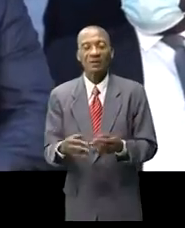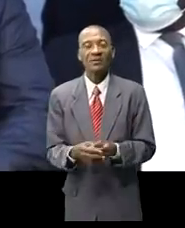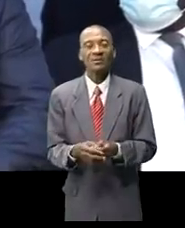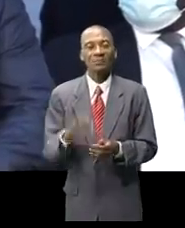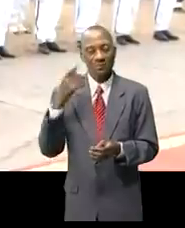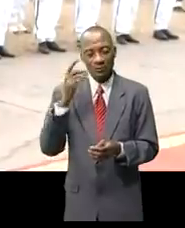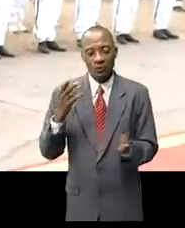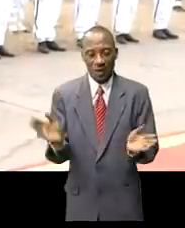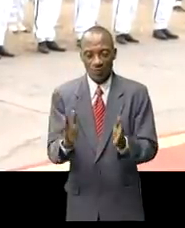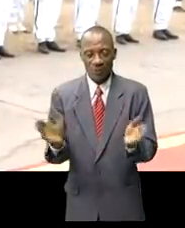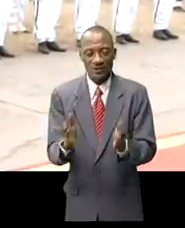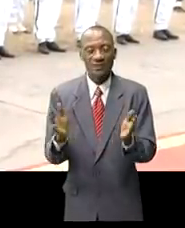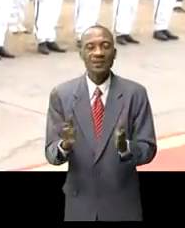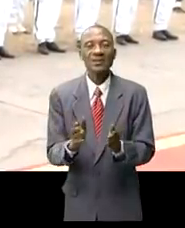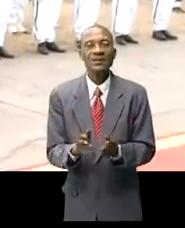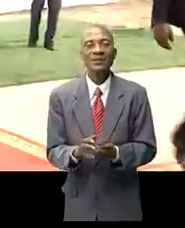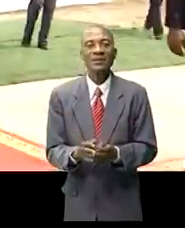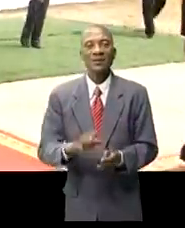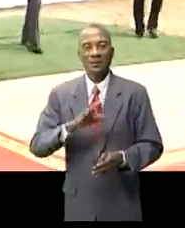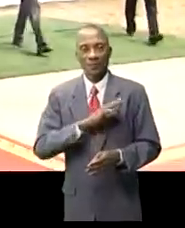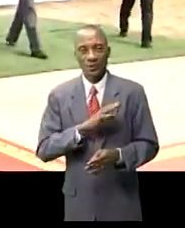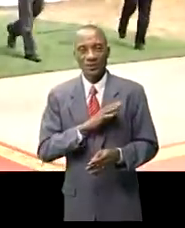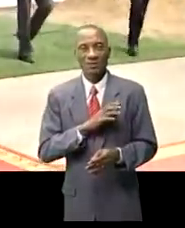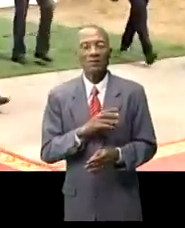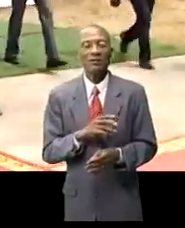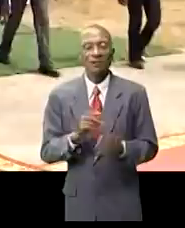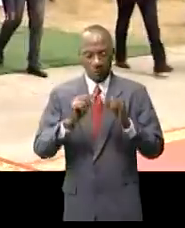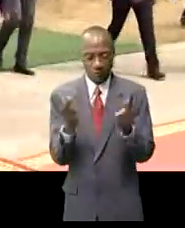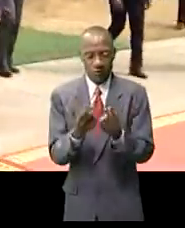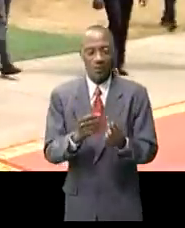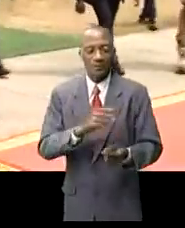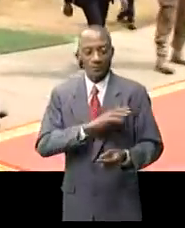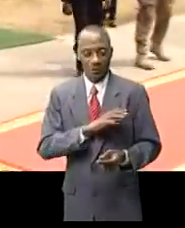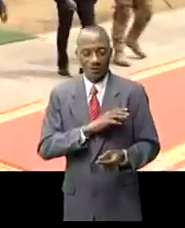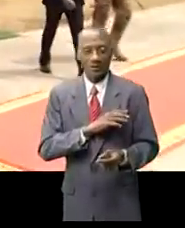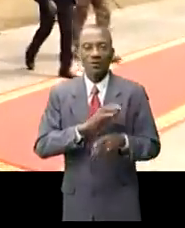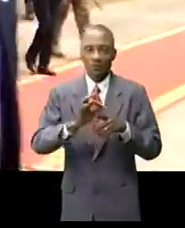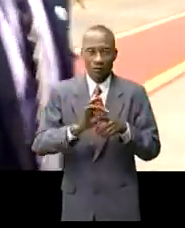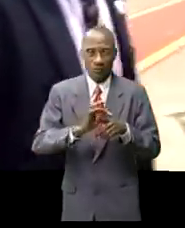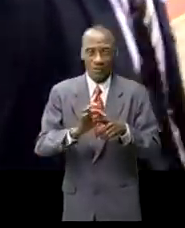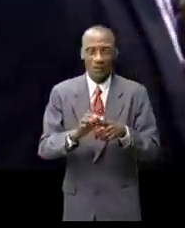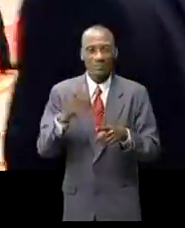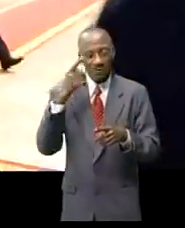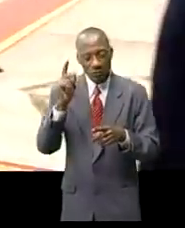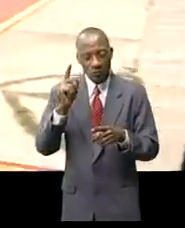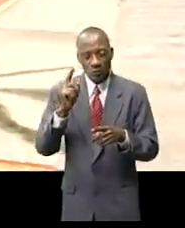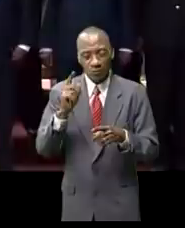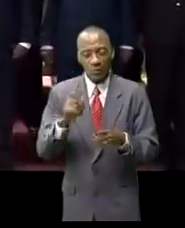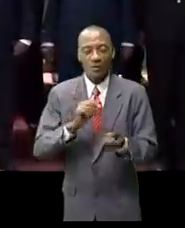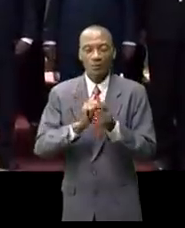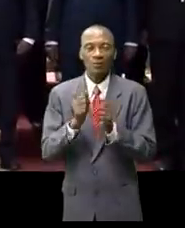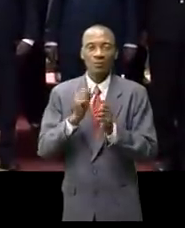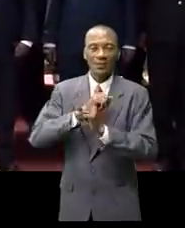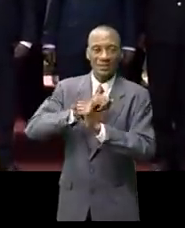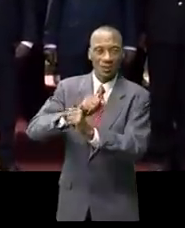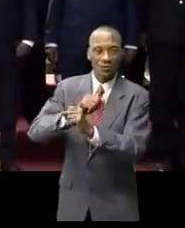rangs des FRDC et de la police des officiers supérieurs formés et prêts à contribuer dans la résolution des problèmes sécuritaires en cette période d'état